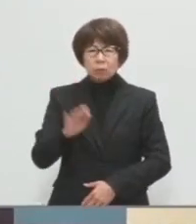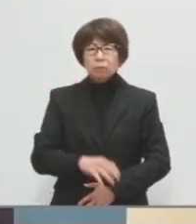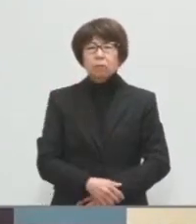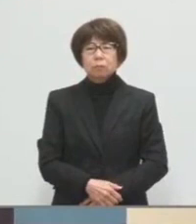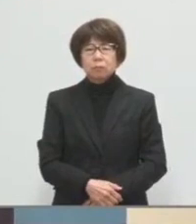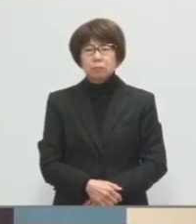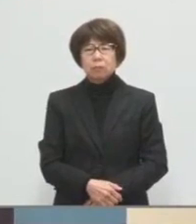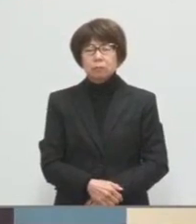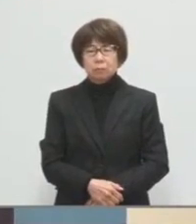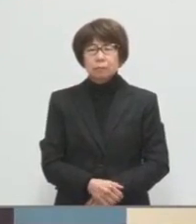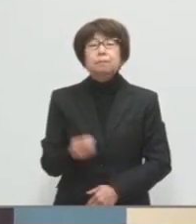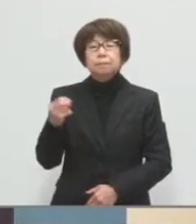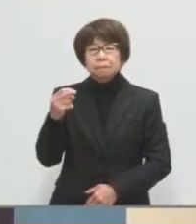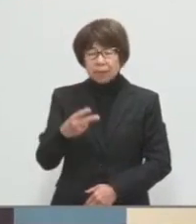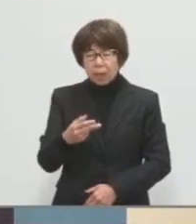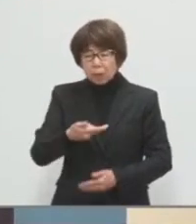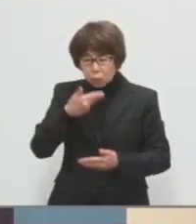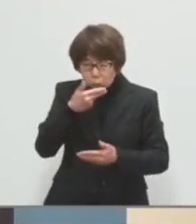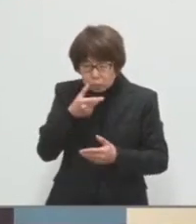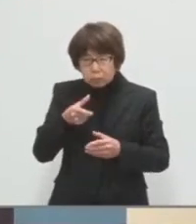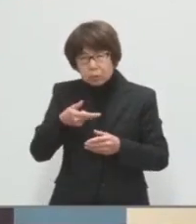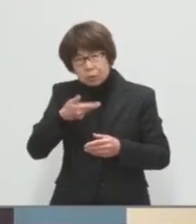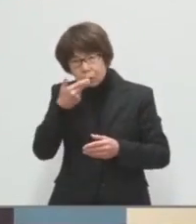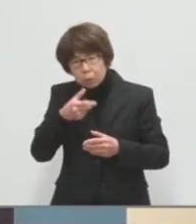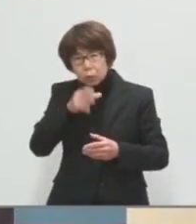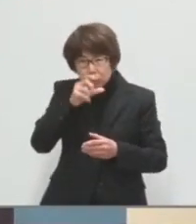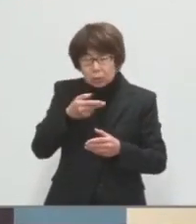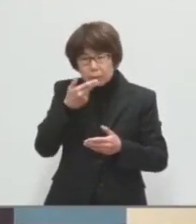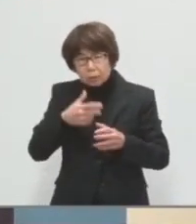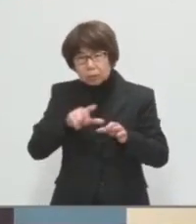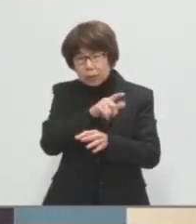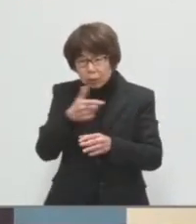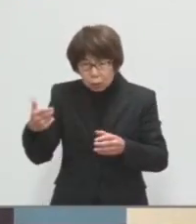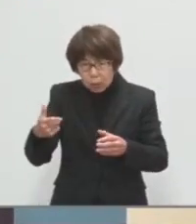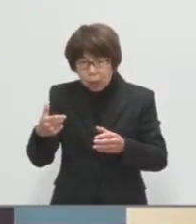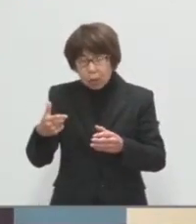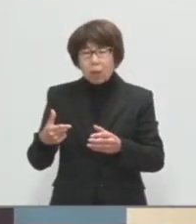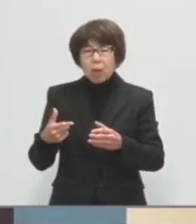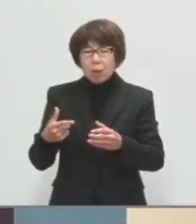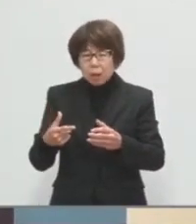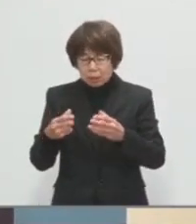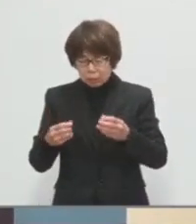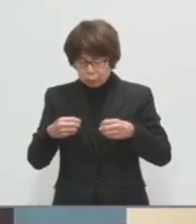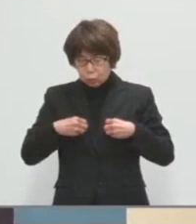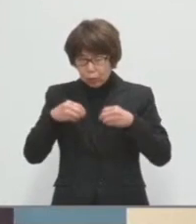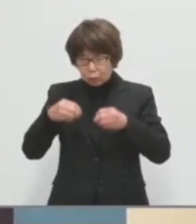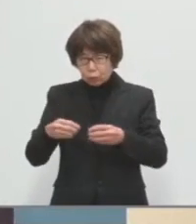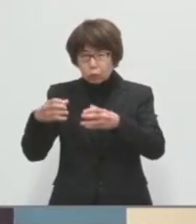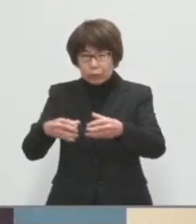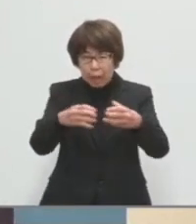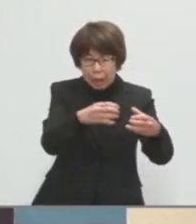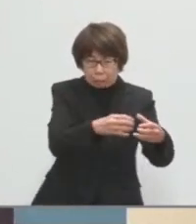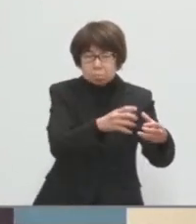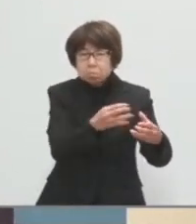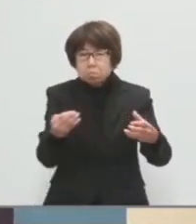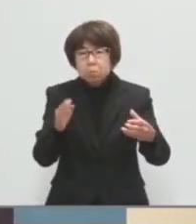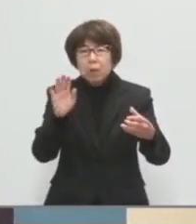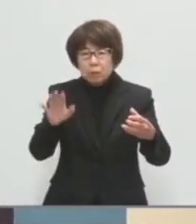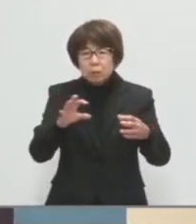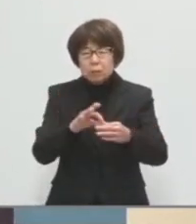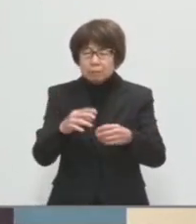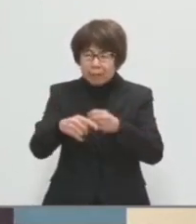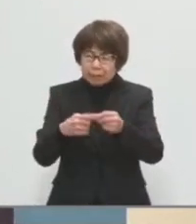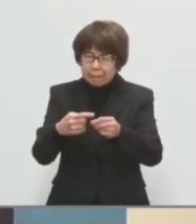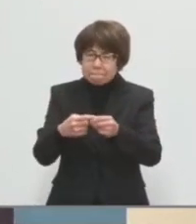ますまた飲食を伴う会合等において複数のクラスターも発生いたしました年末年始における人々の